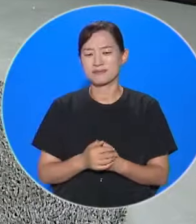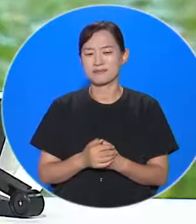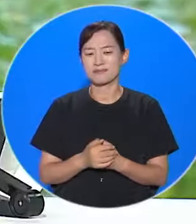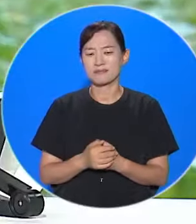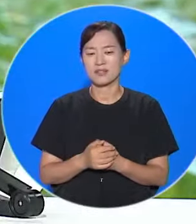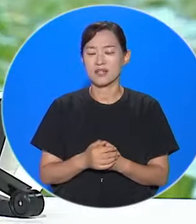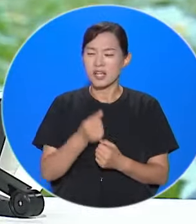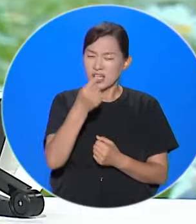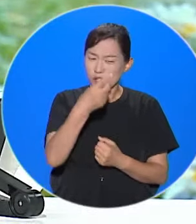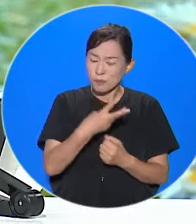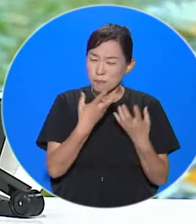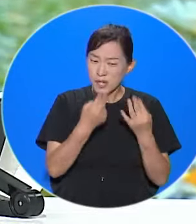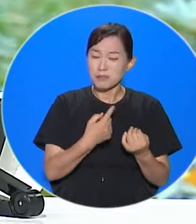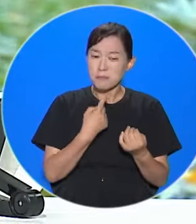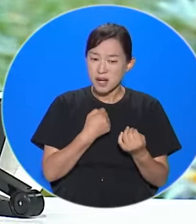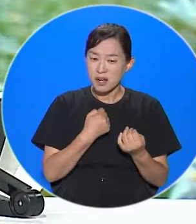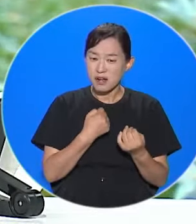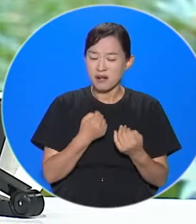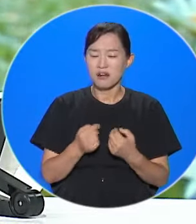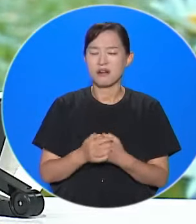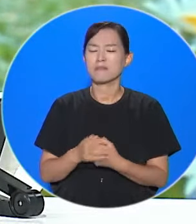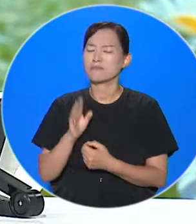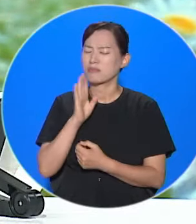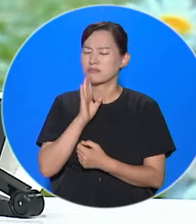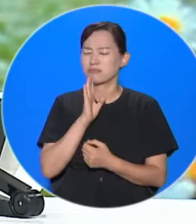그 여러 번 많이 하셨겠어요, 그렇죠? 예.